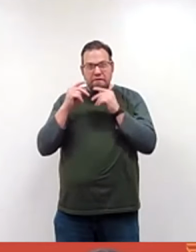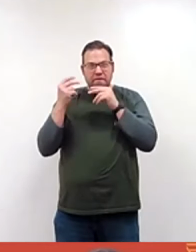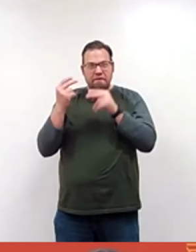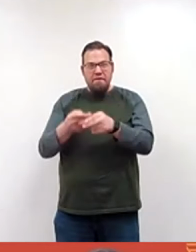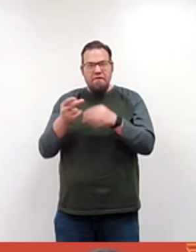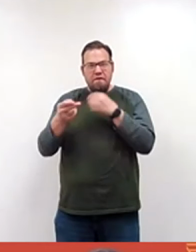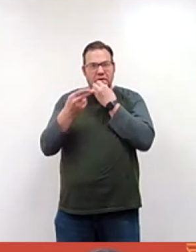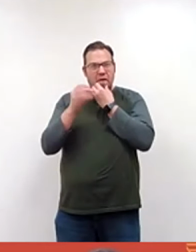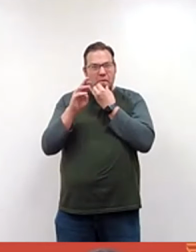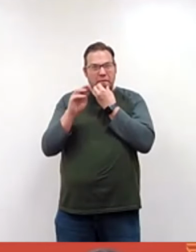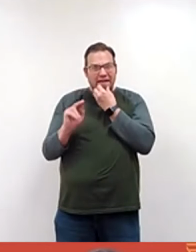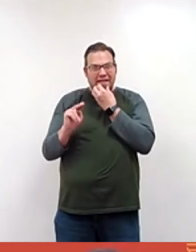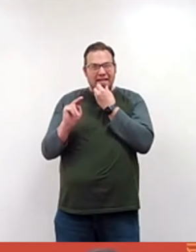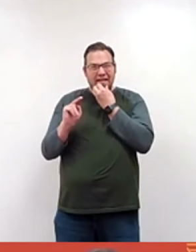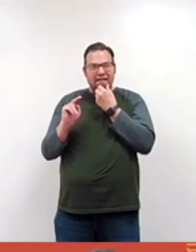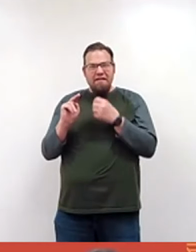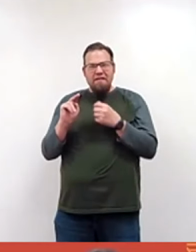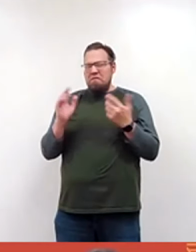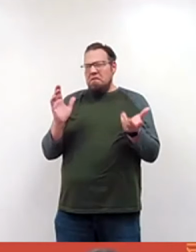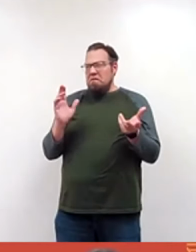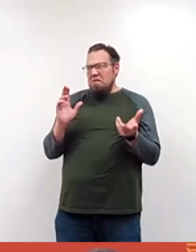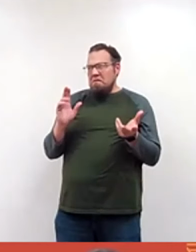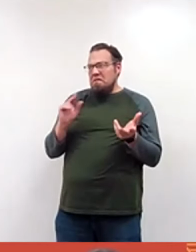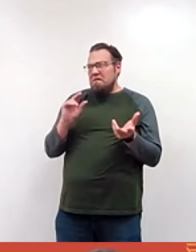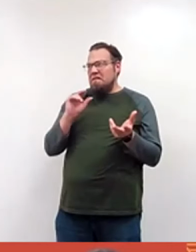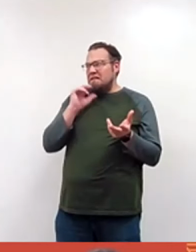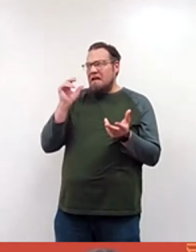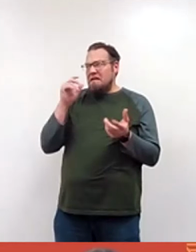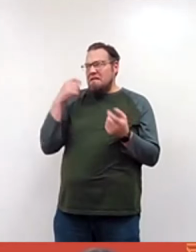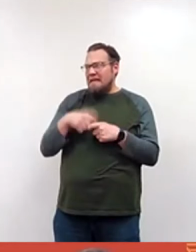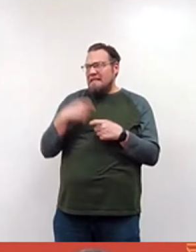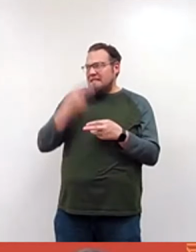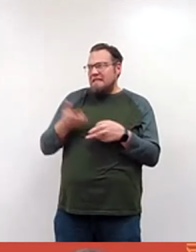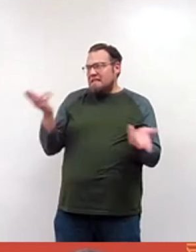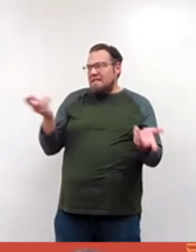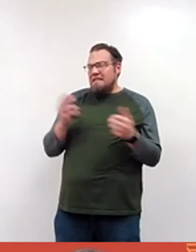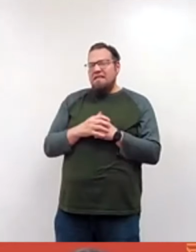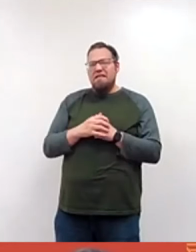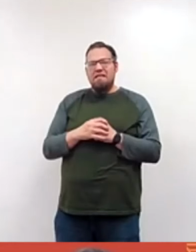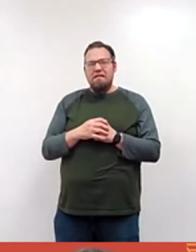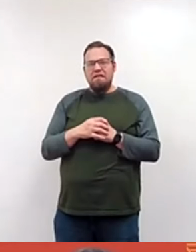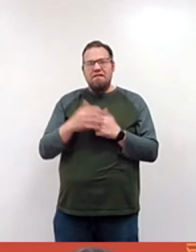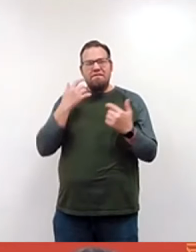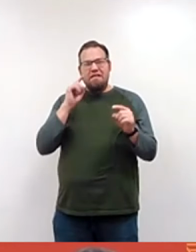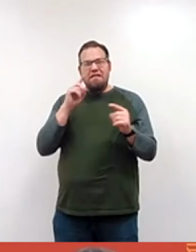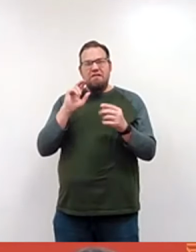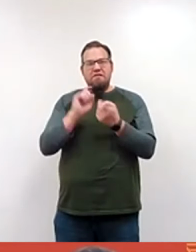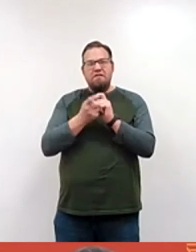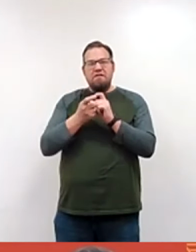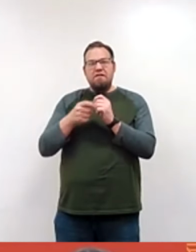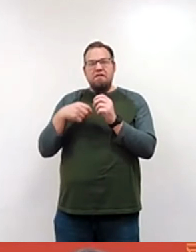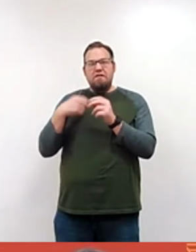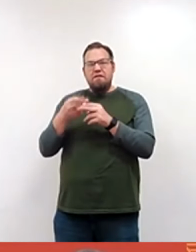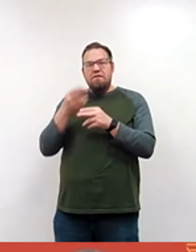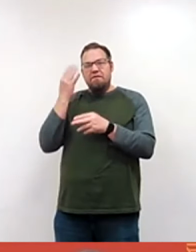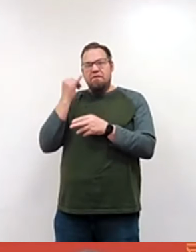هاواي. She kept on telling me it's not a Spanish name. وكان